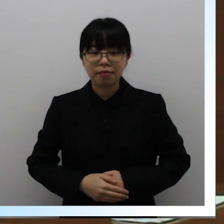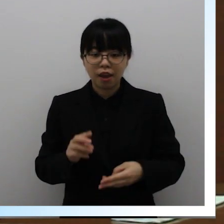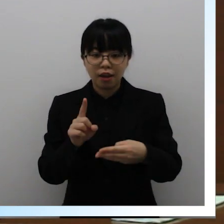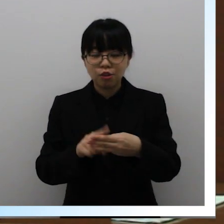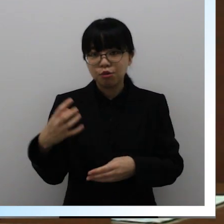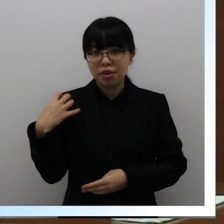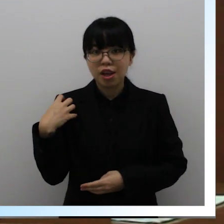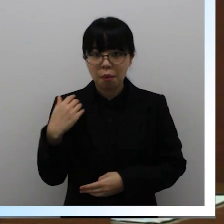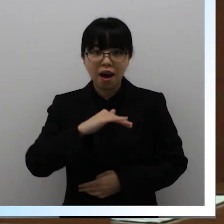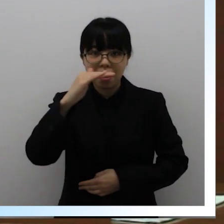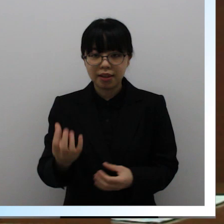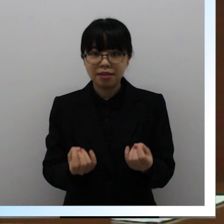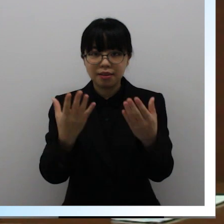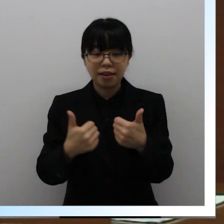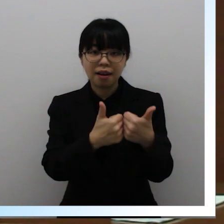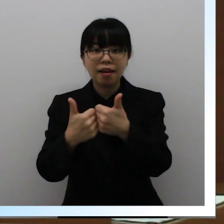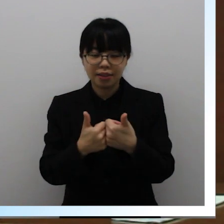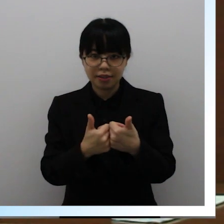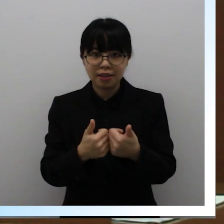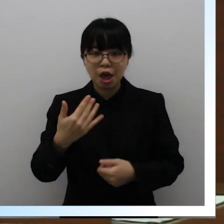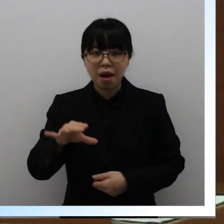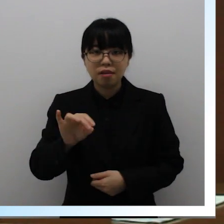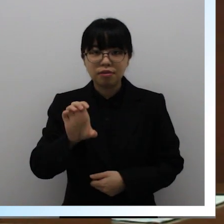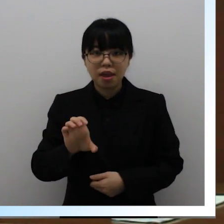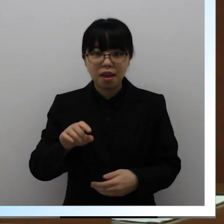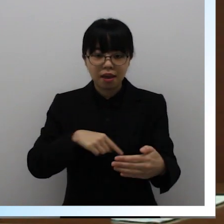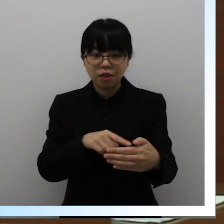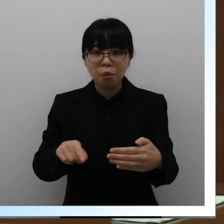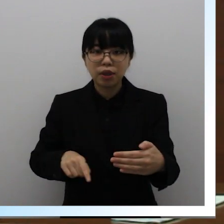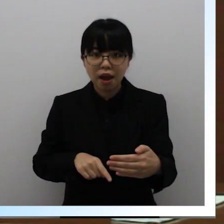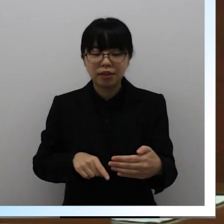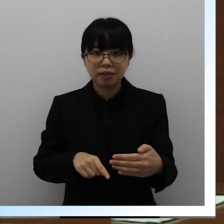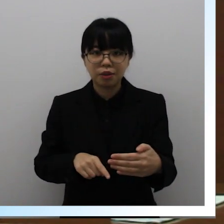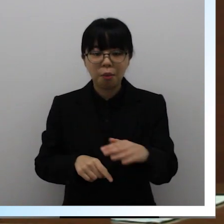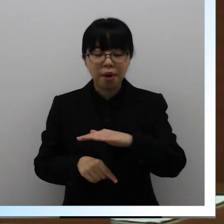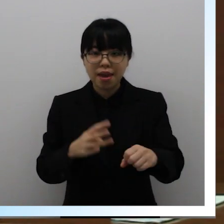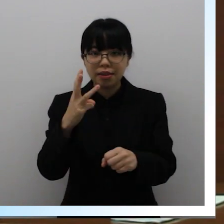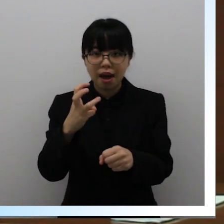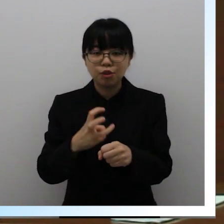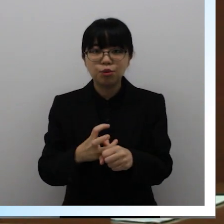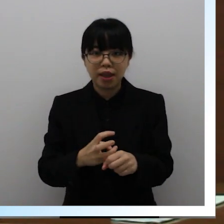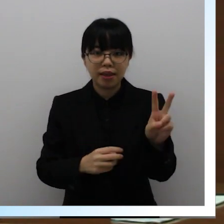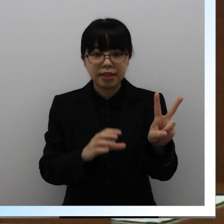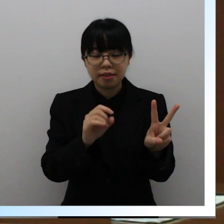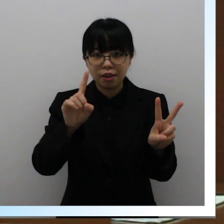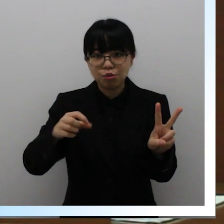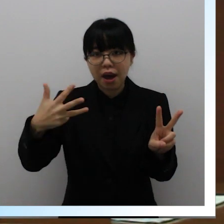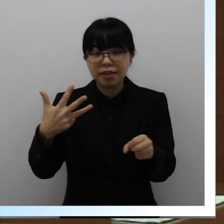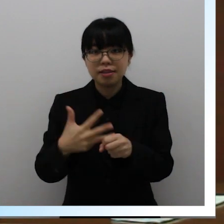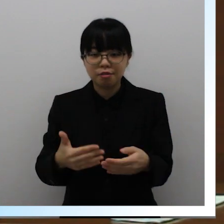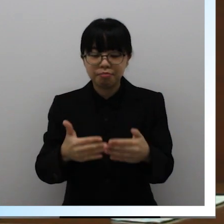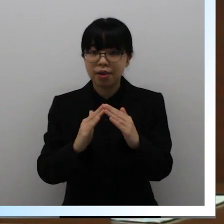して、前津江町内の有志により、平成30年、2018年に結成されたグループでござい